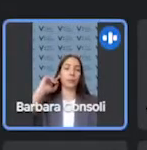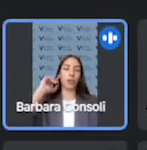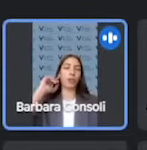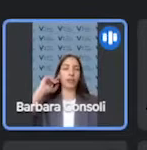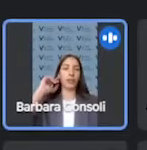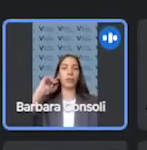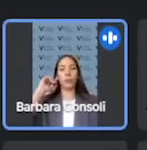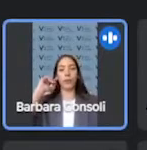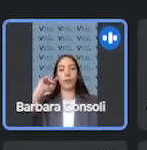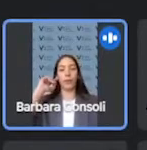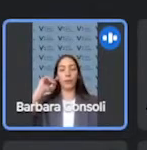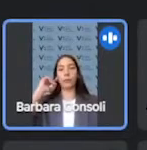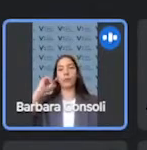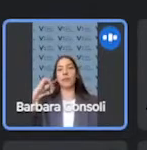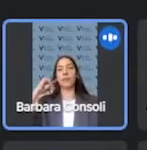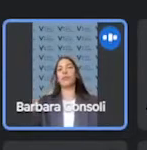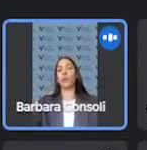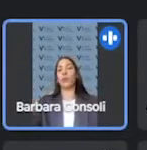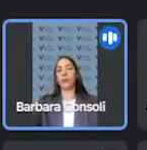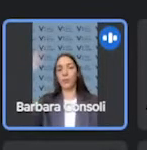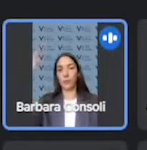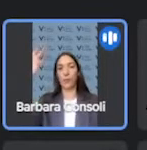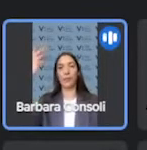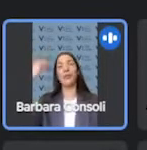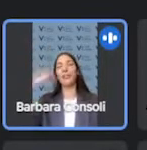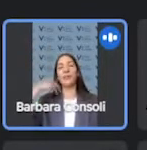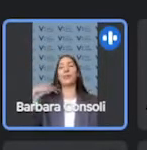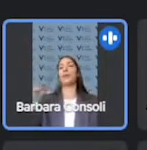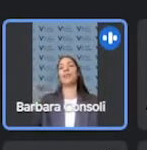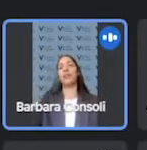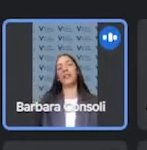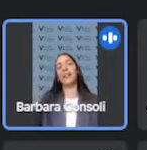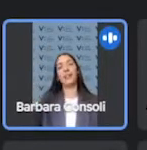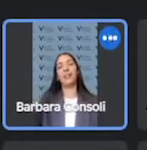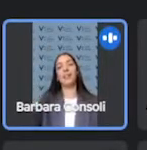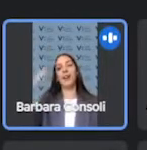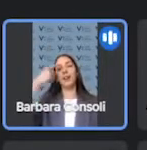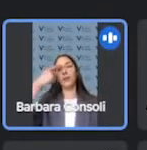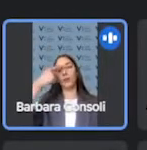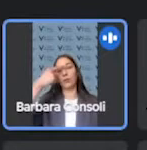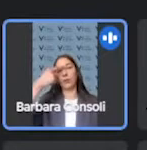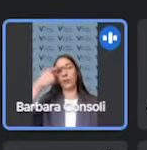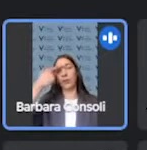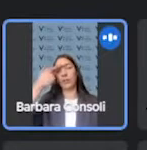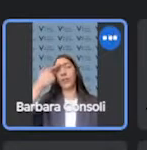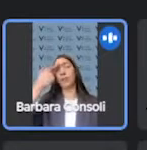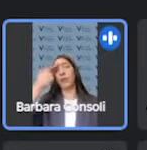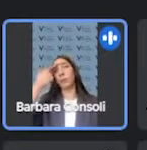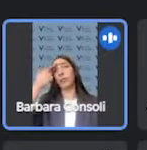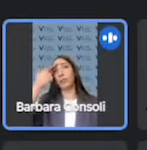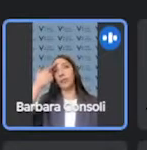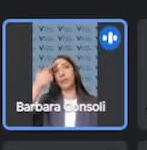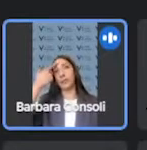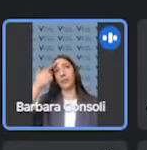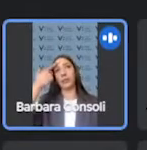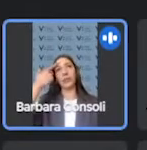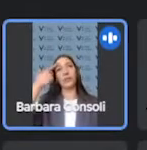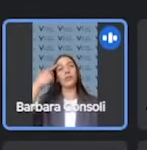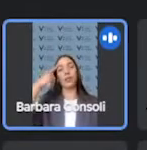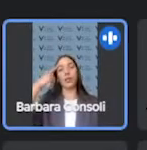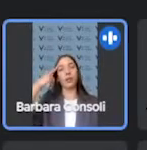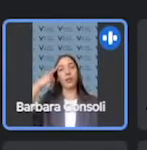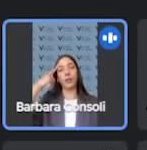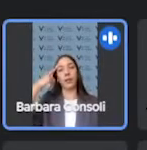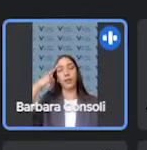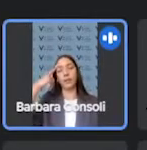giurisprudenza proprio già avendo come obiettivo, quasi come sogno, quello poi di fare il concorso in magistratura, quindi sì,